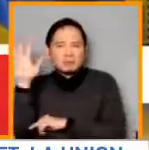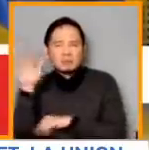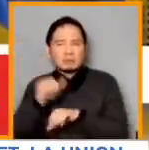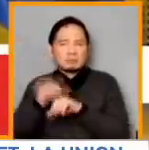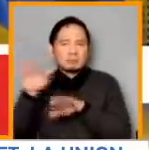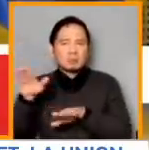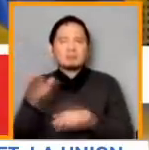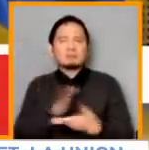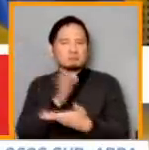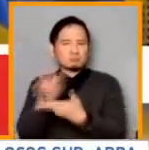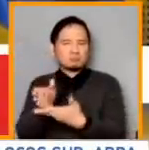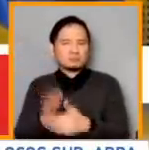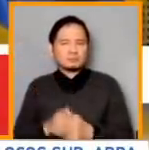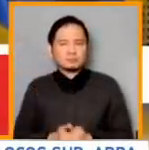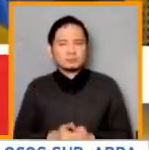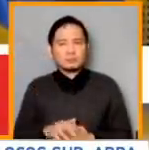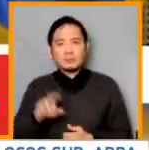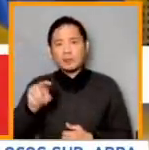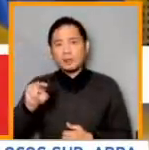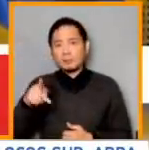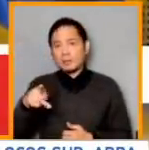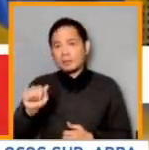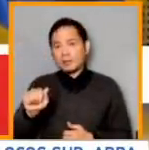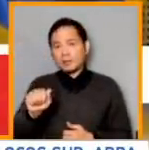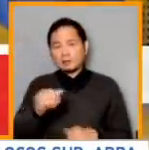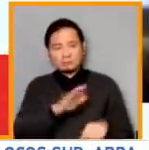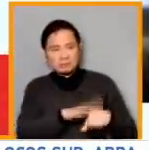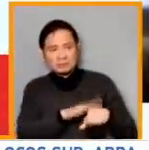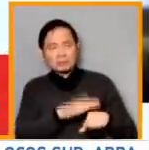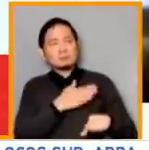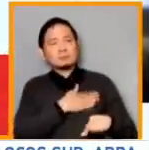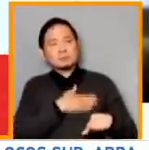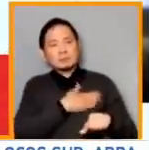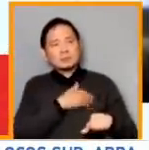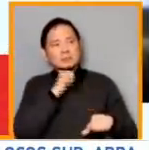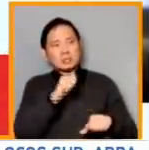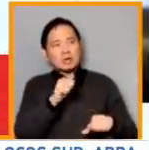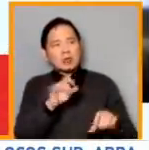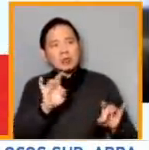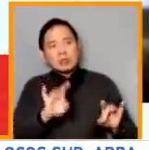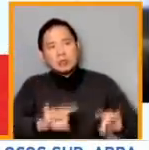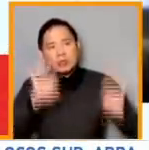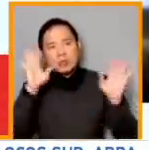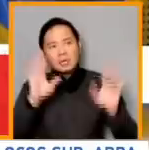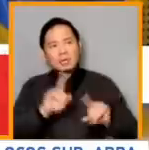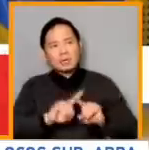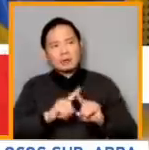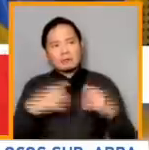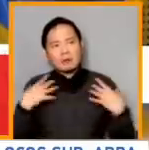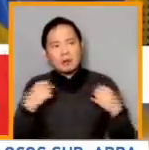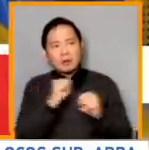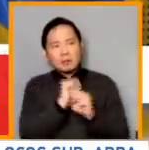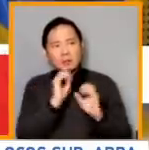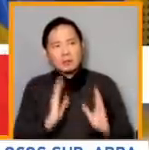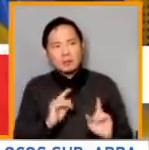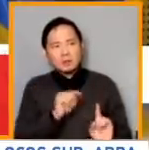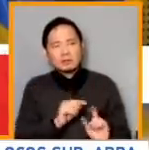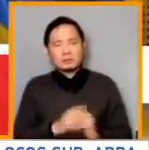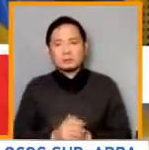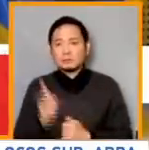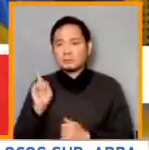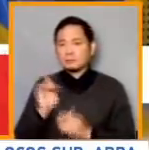NPA na huwag ilagay sa panganib ang mga health worker na magsasagawa nito. Sa totoo lang,